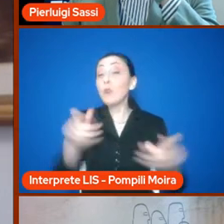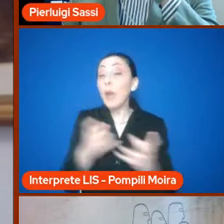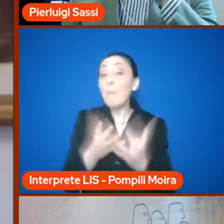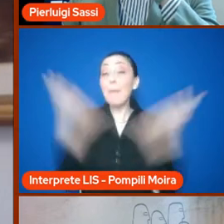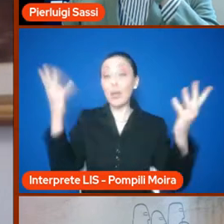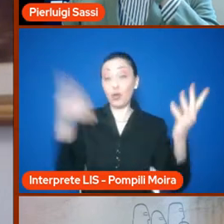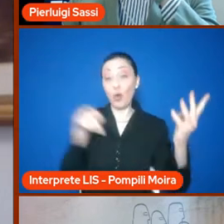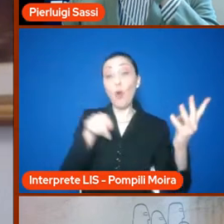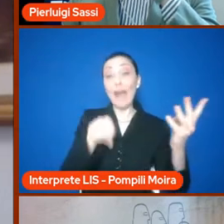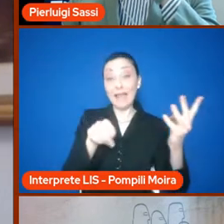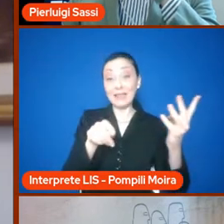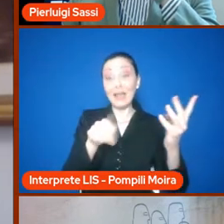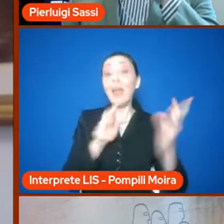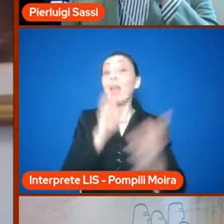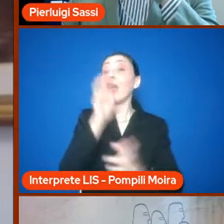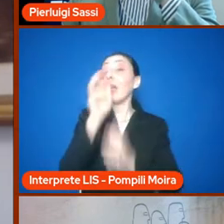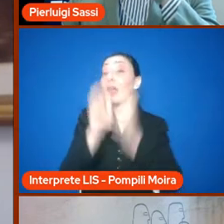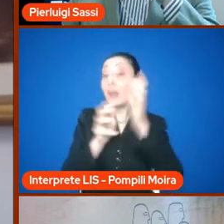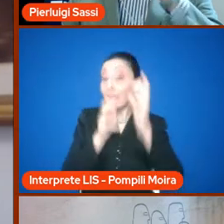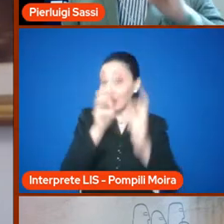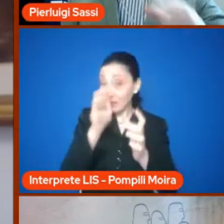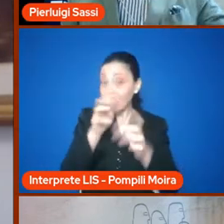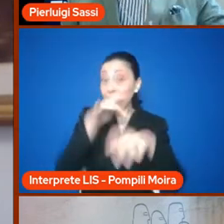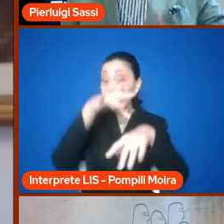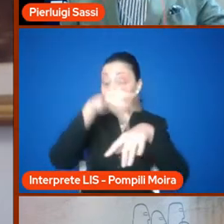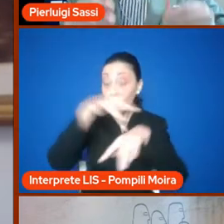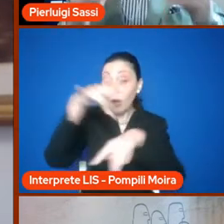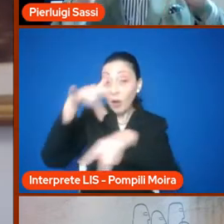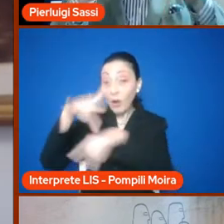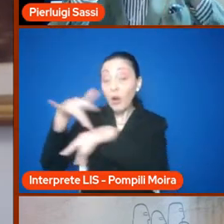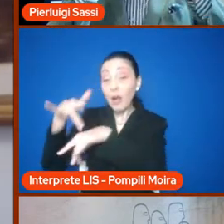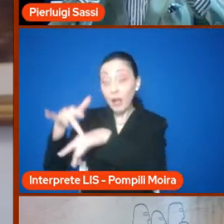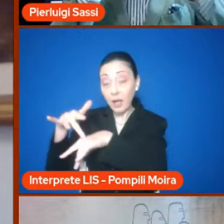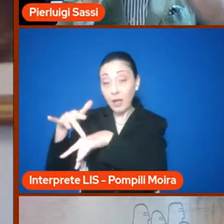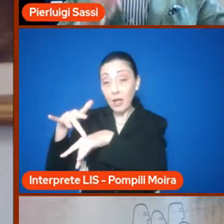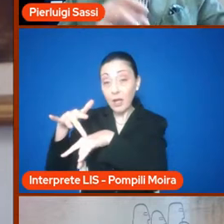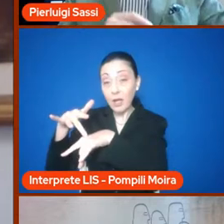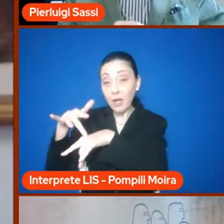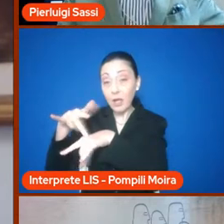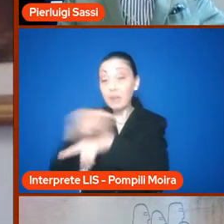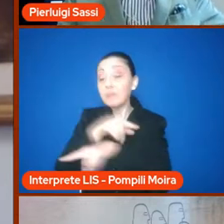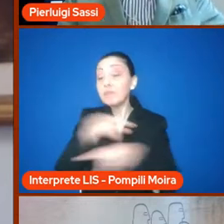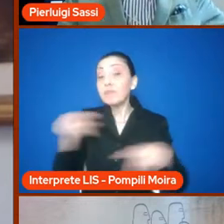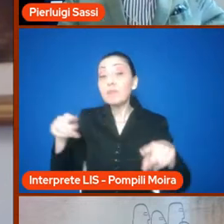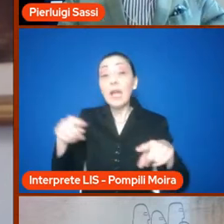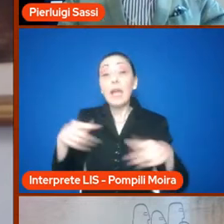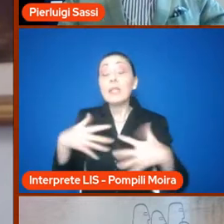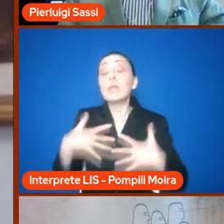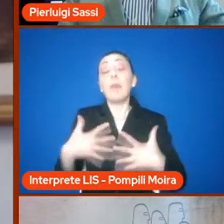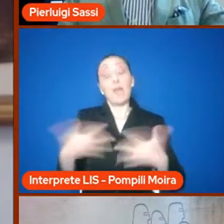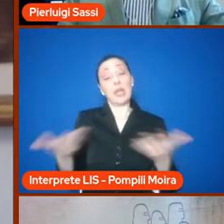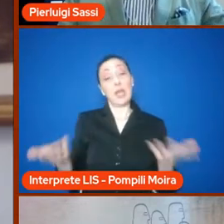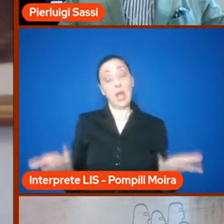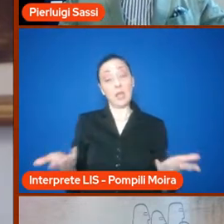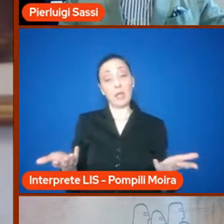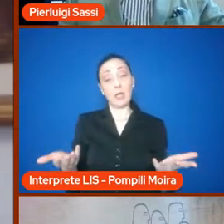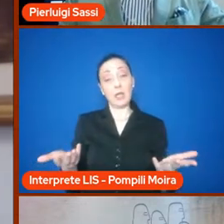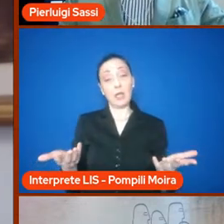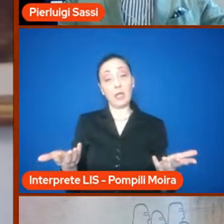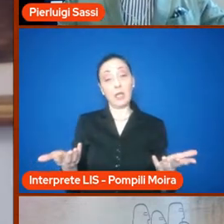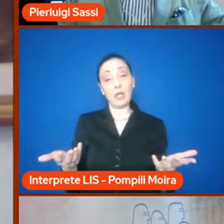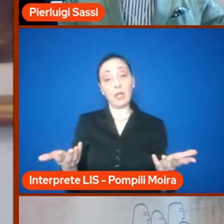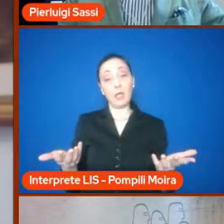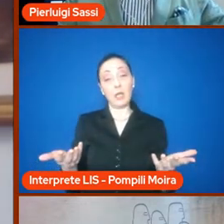crisi sono così spaventate dal futuro che se uno gli va a dire no, guardate, adesso